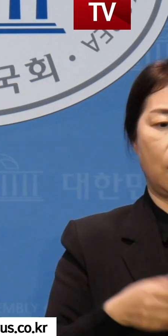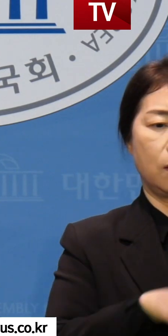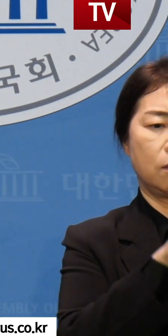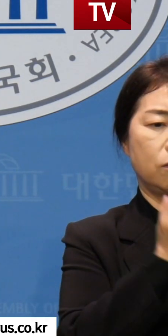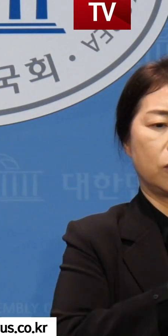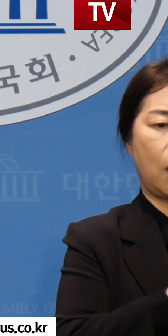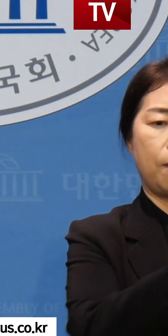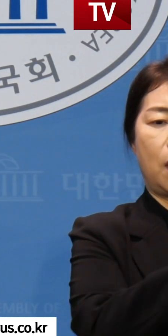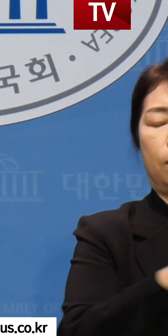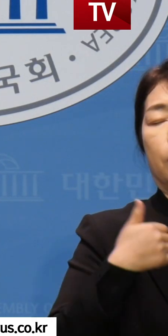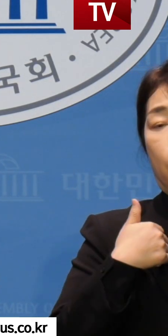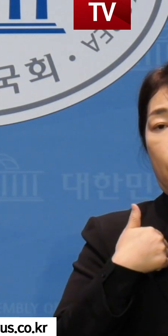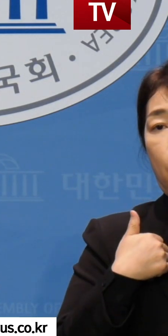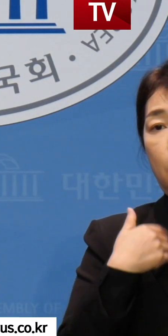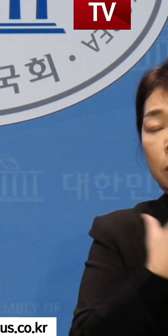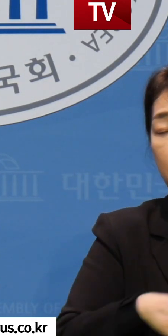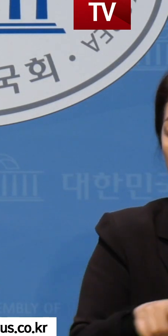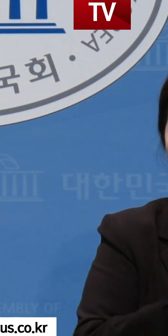유도해야 합니다. 이를 위해